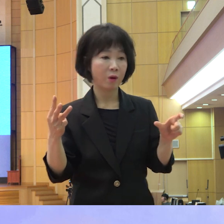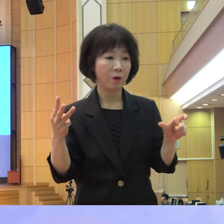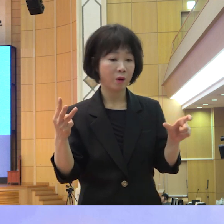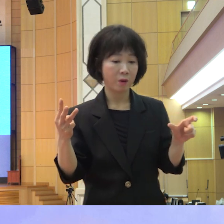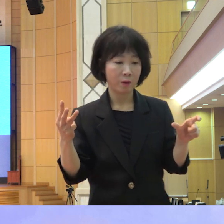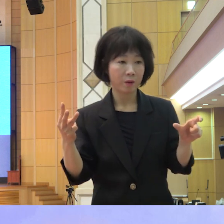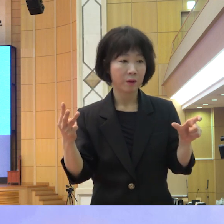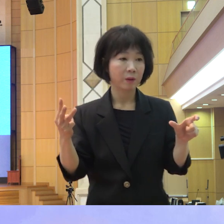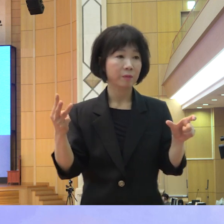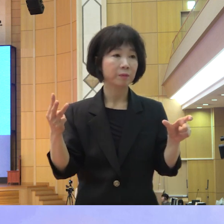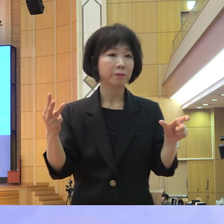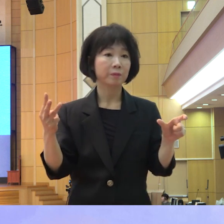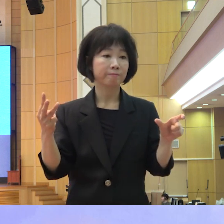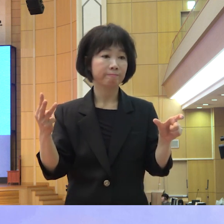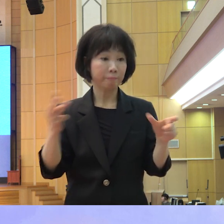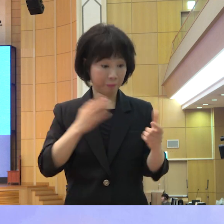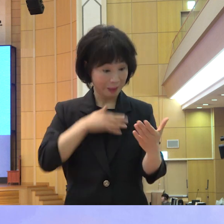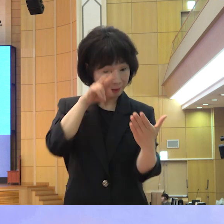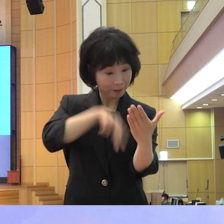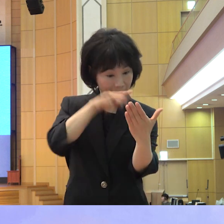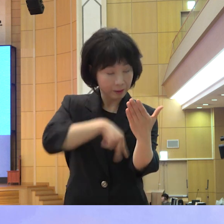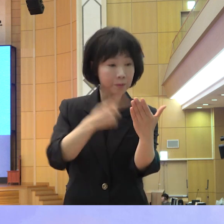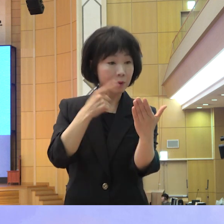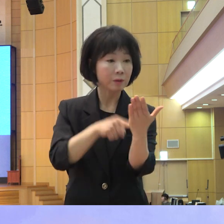3장 15절.